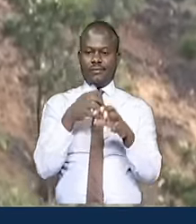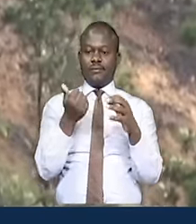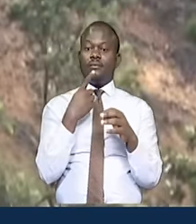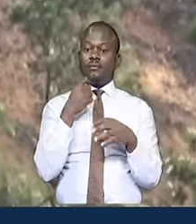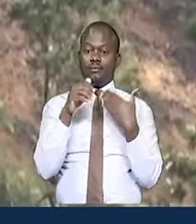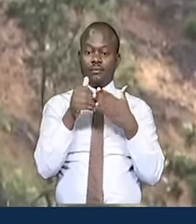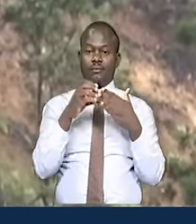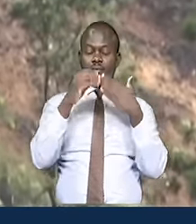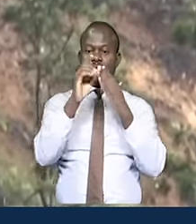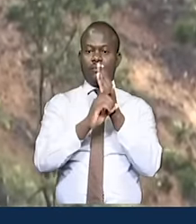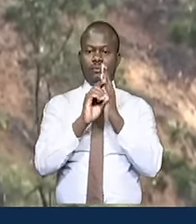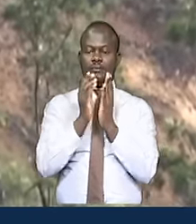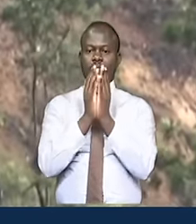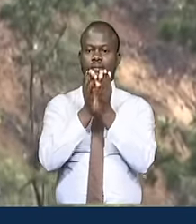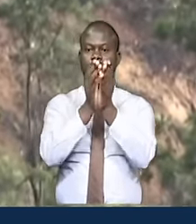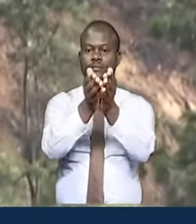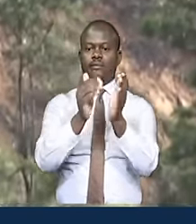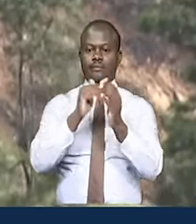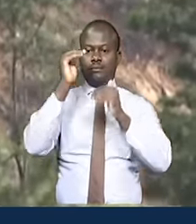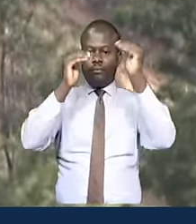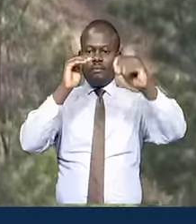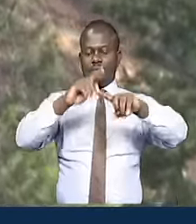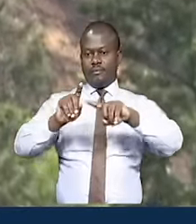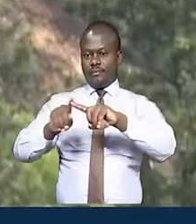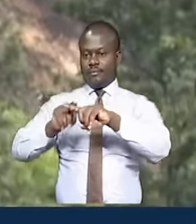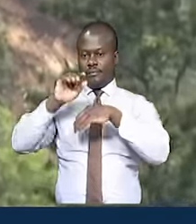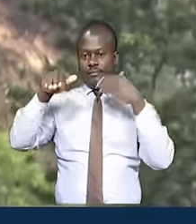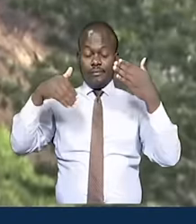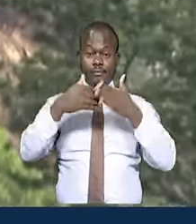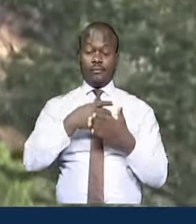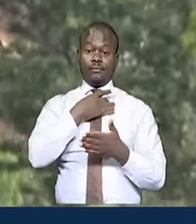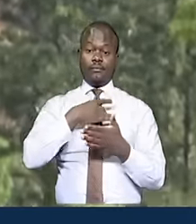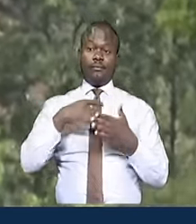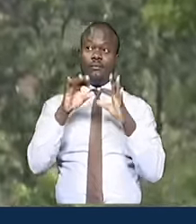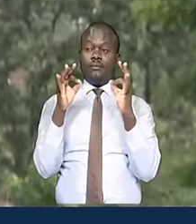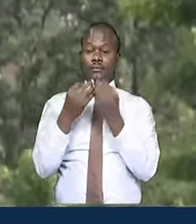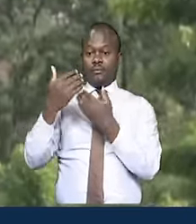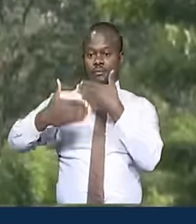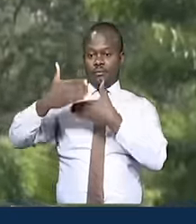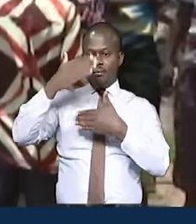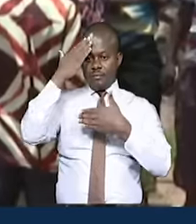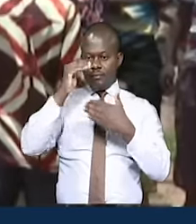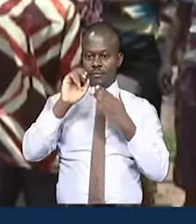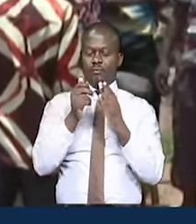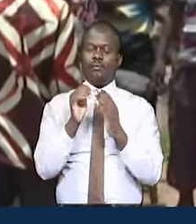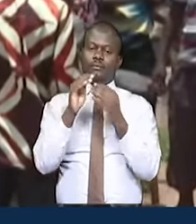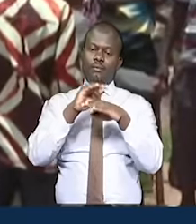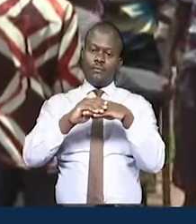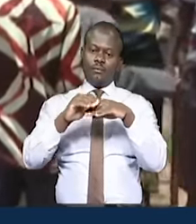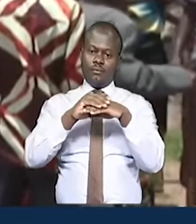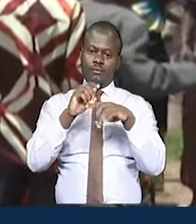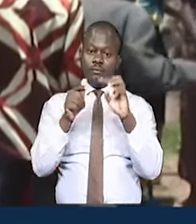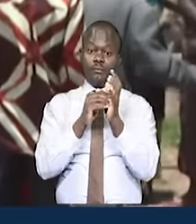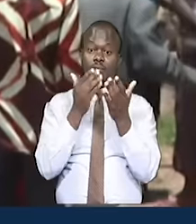mbere ubuyobozi bw'akarere ka Rusizi n'inzego zitandukanye basuye ingo zikikije uyu musozi kugira ngo babahumurize